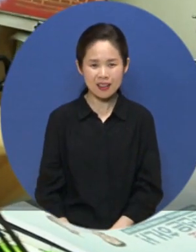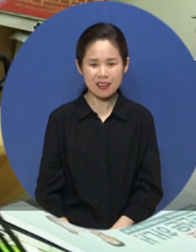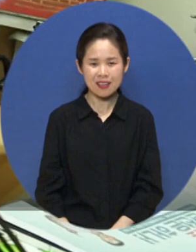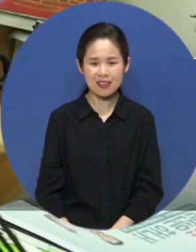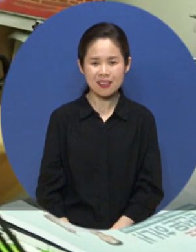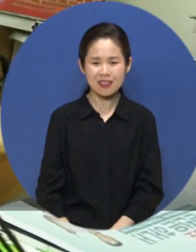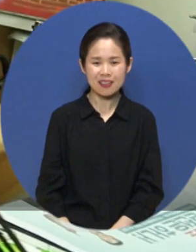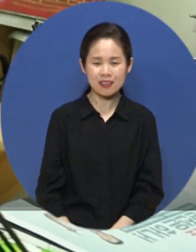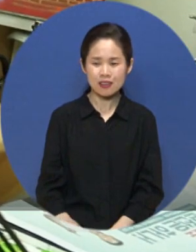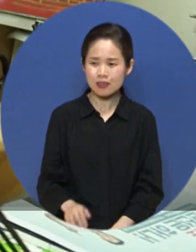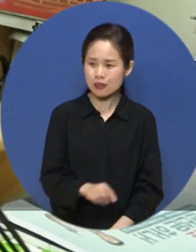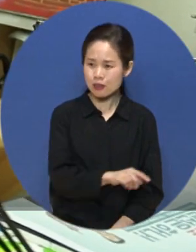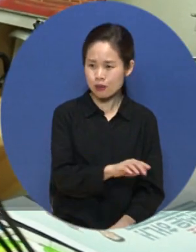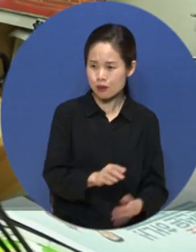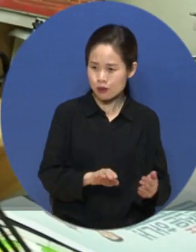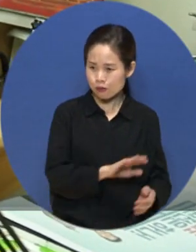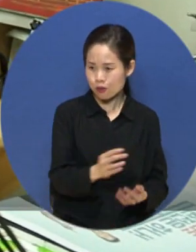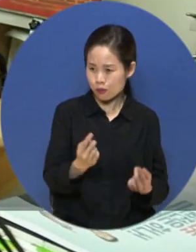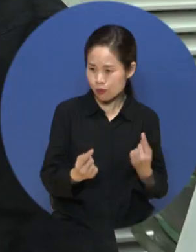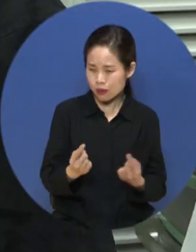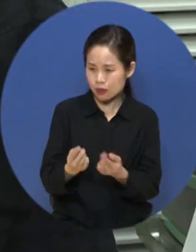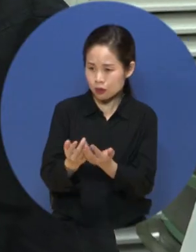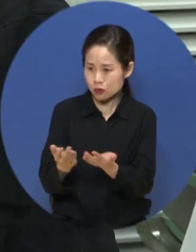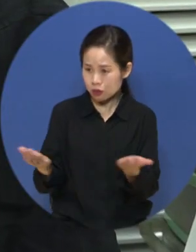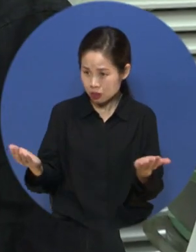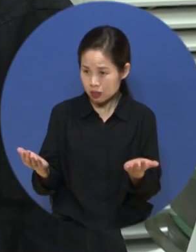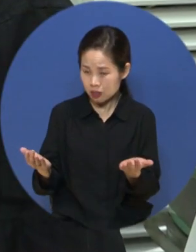저희보다 당시에도 더 많이 했을까요?